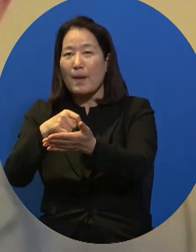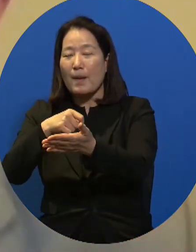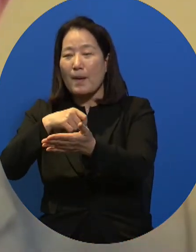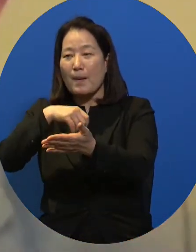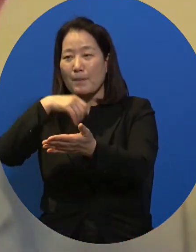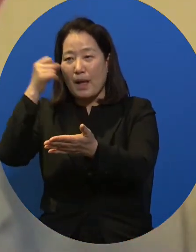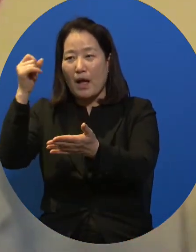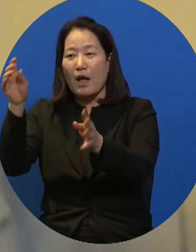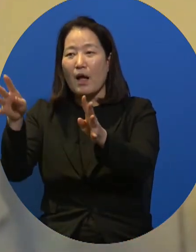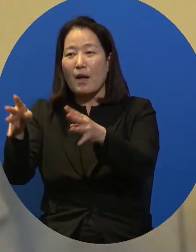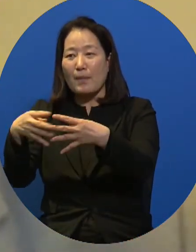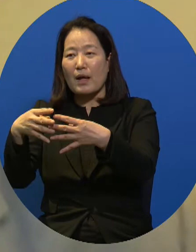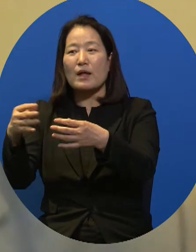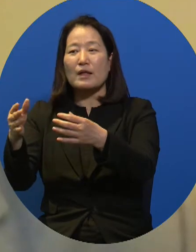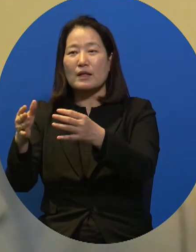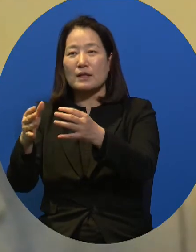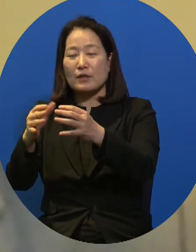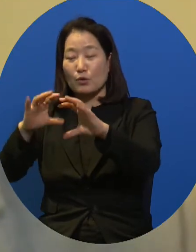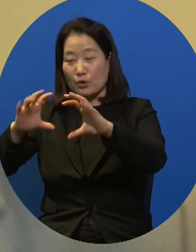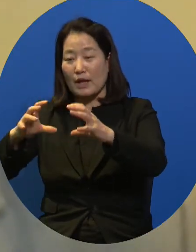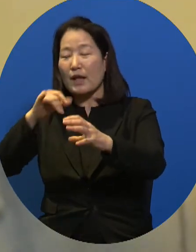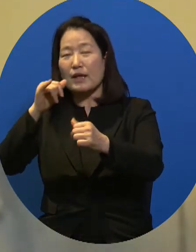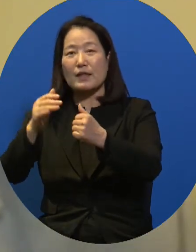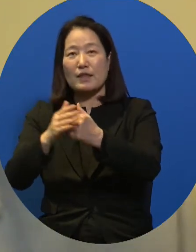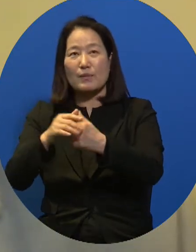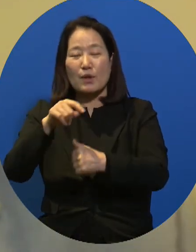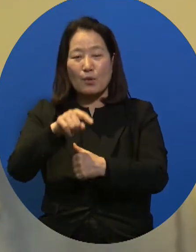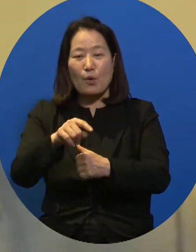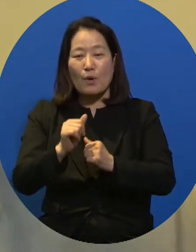차원에서의 대화도 당연히 이루어져야 되고 이제 그것이 진행 중입니다.